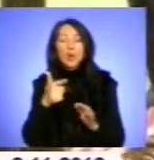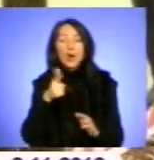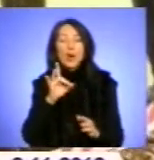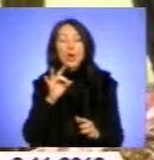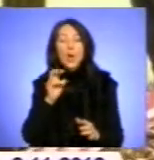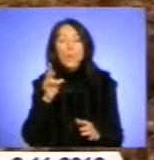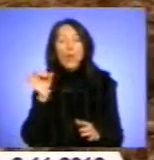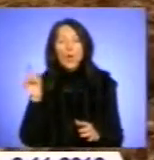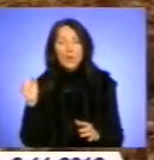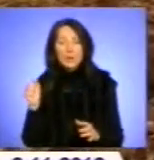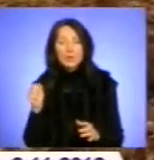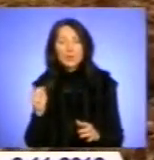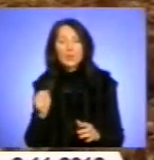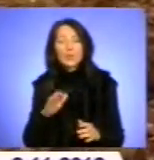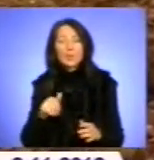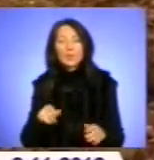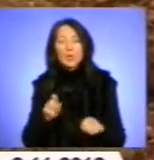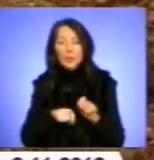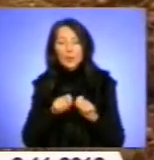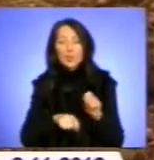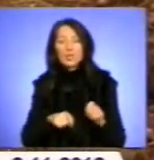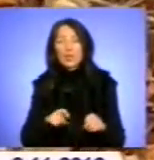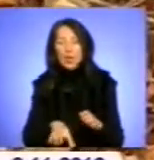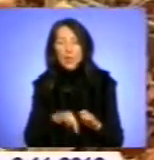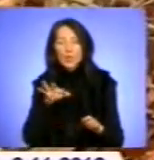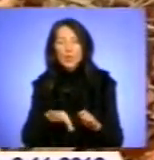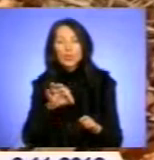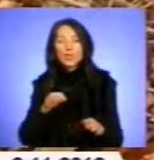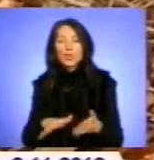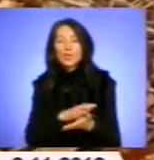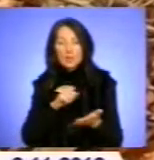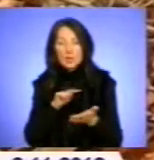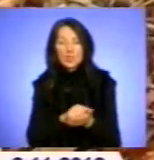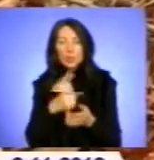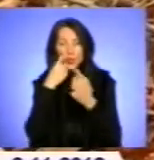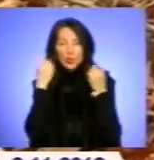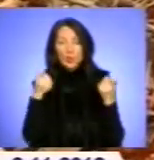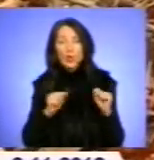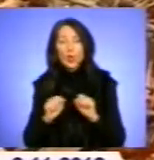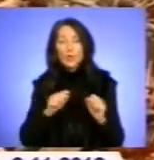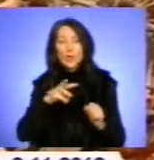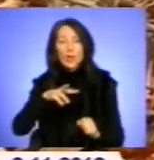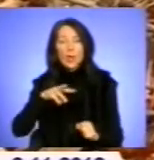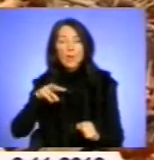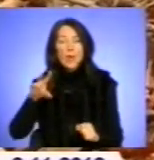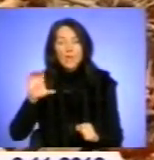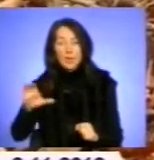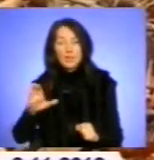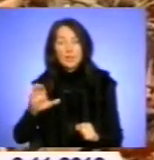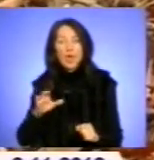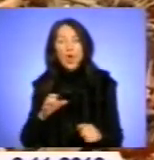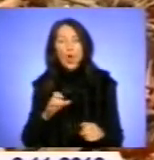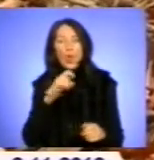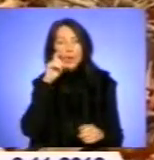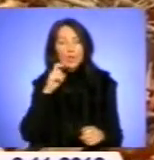піротехніками вибухонебезпечні предмети вилучать і знешкодять, повідомили у територіальному управлінні МНС України в області. Загалом з початку року